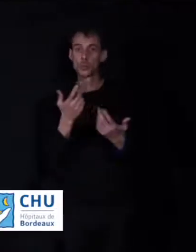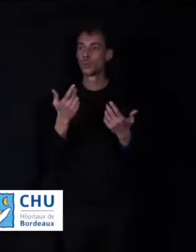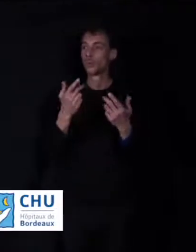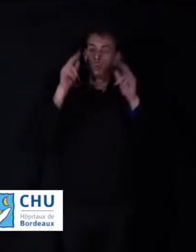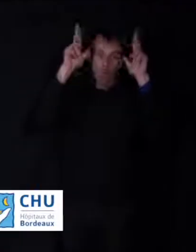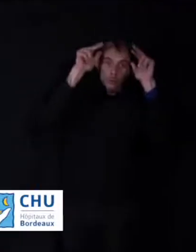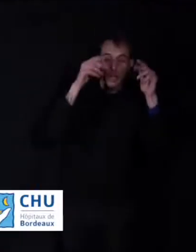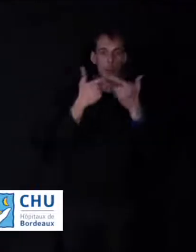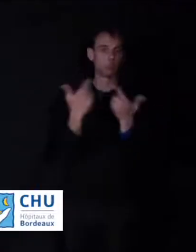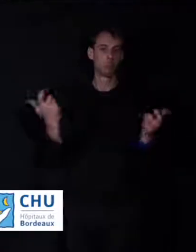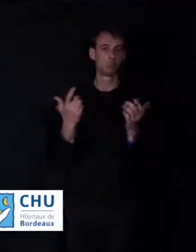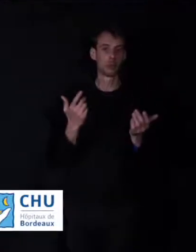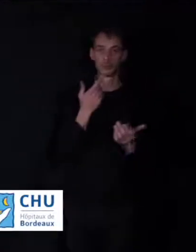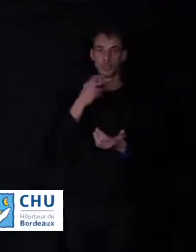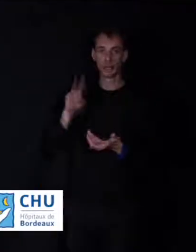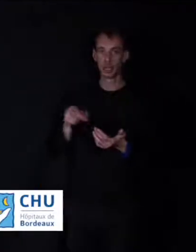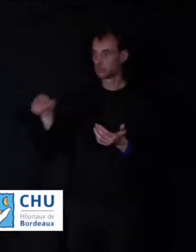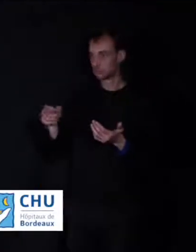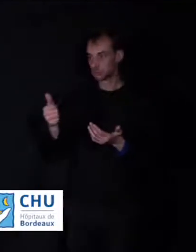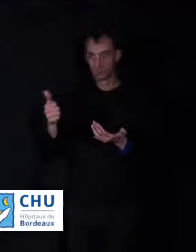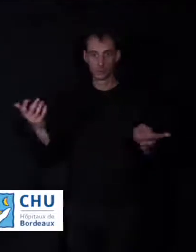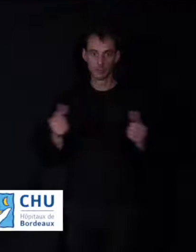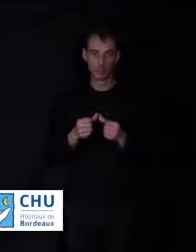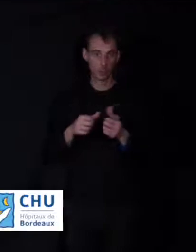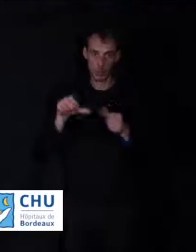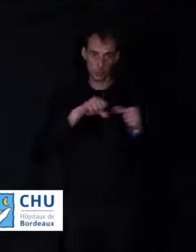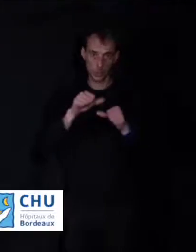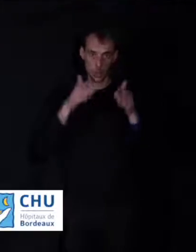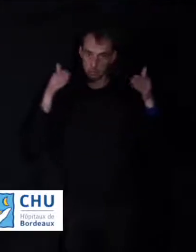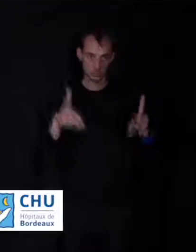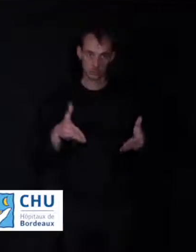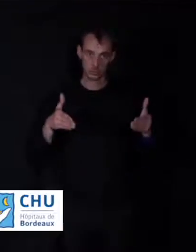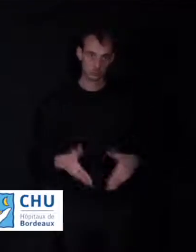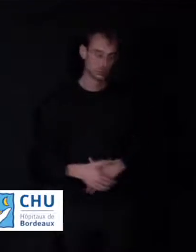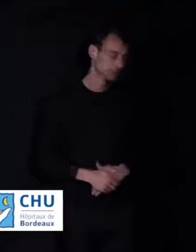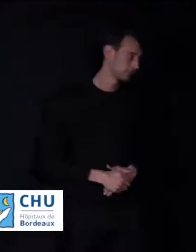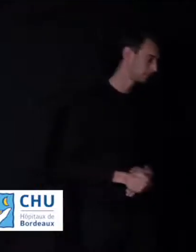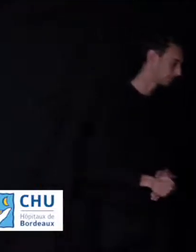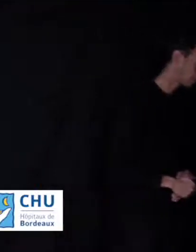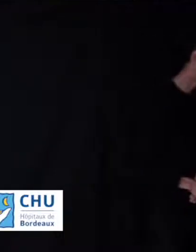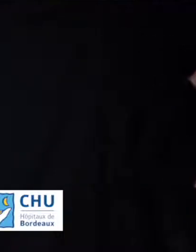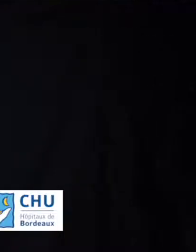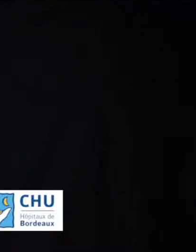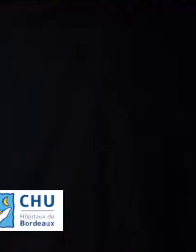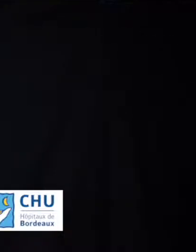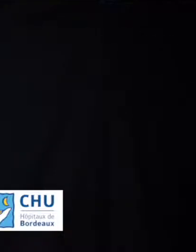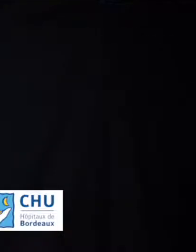Donc vraiment, quelqu'un dans un laboratoire. Et tout a commencé